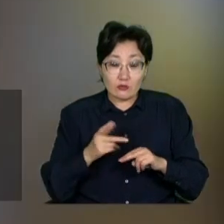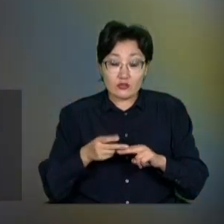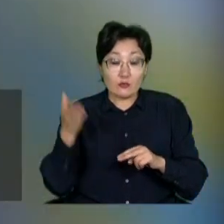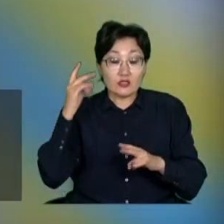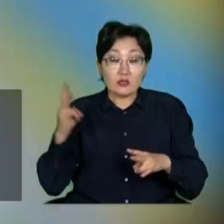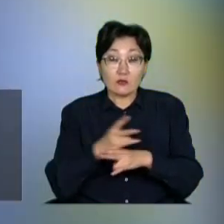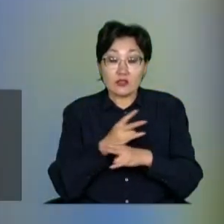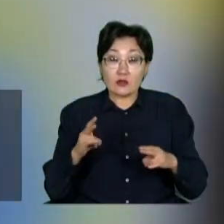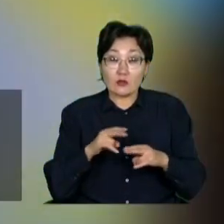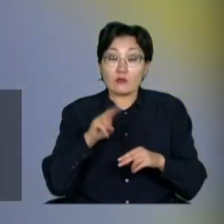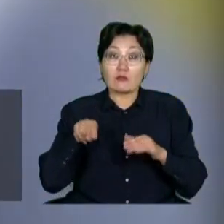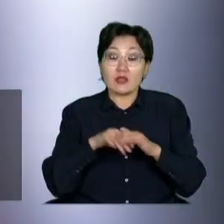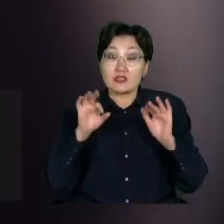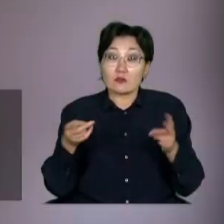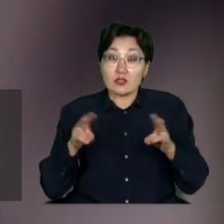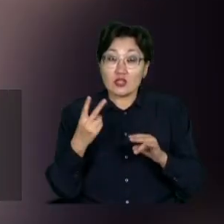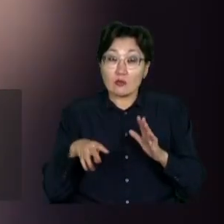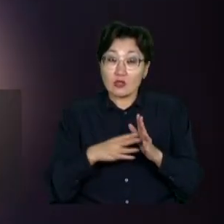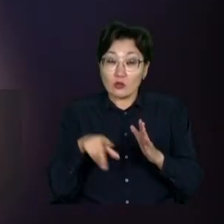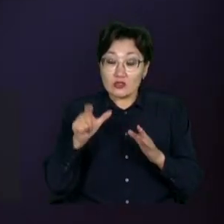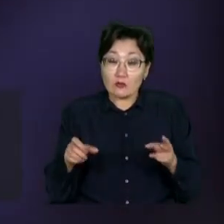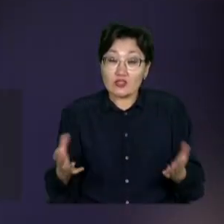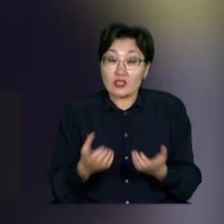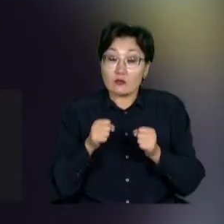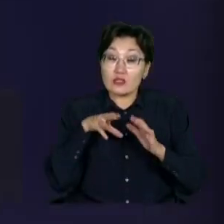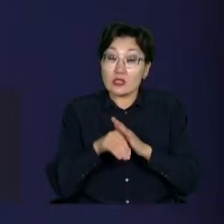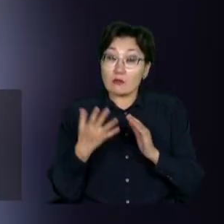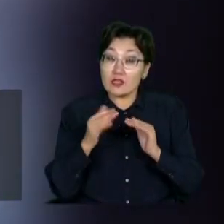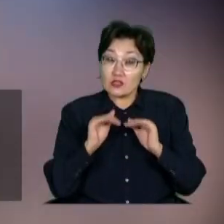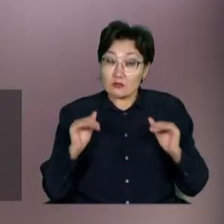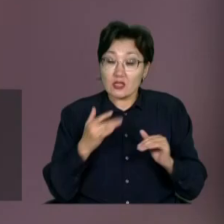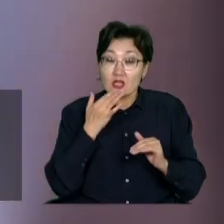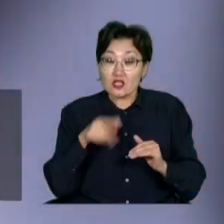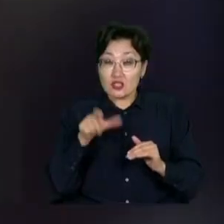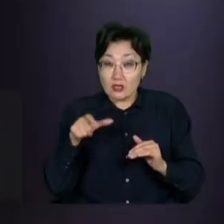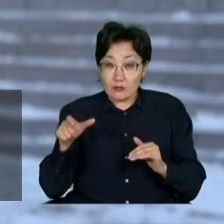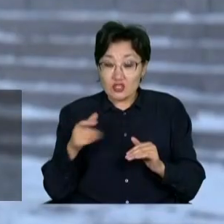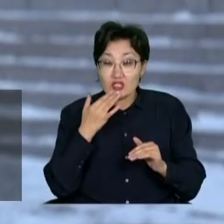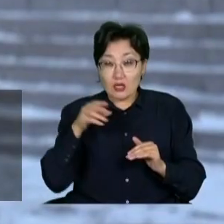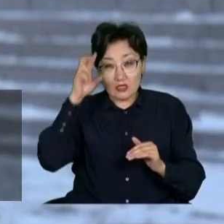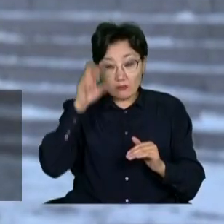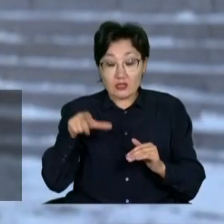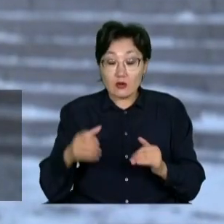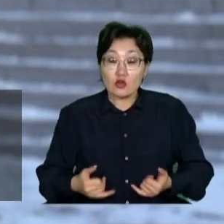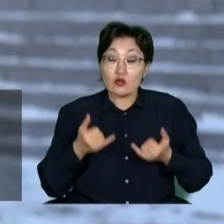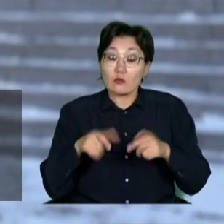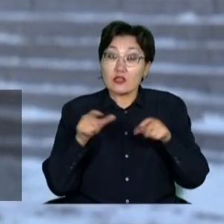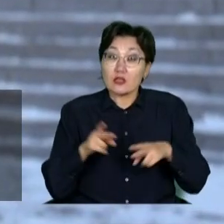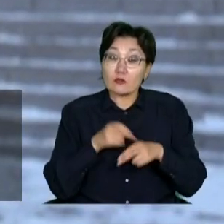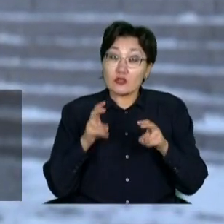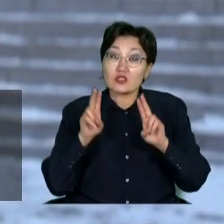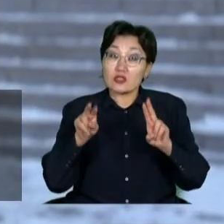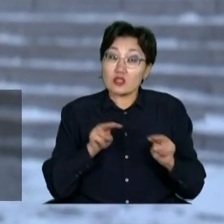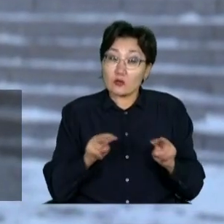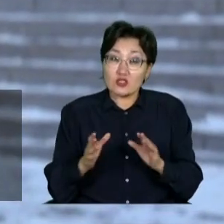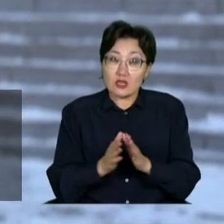түнде жолға шығып құрсауда қалған 29 адам құтқарылды. Олардың арасында 5 бала мен шетел азаматтары да бар. Құрметті азаматтар, қауіпсіздік шараларын